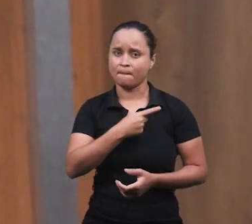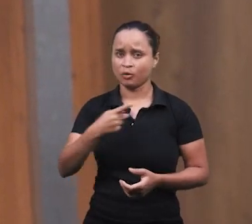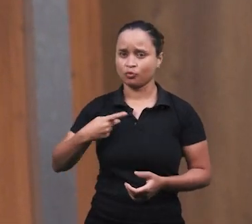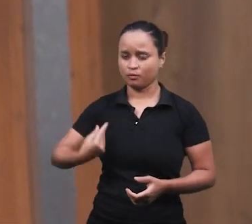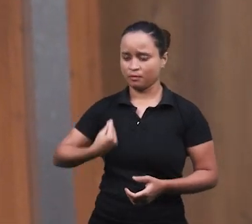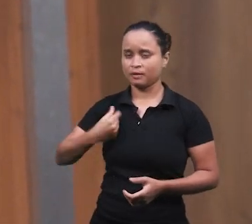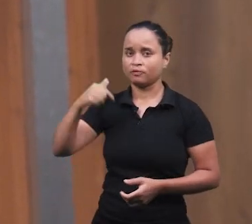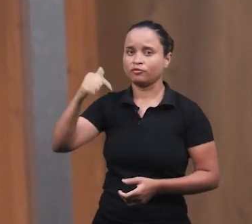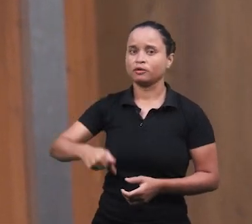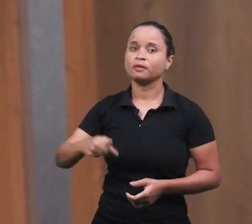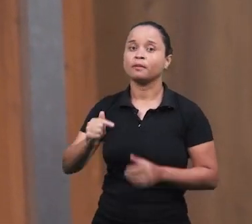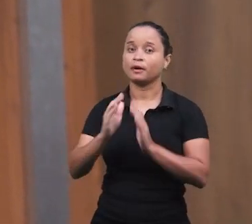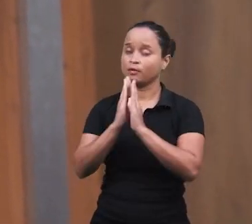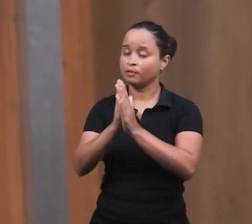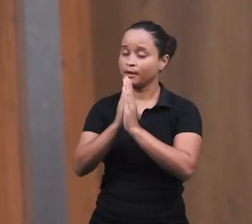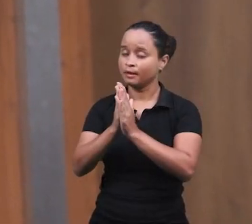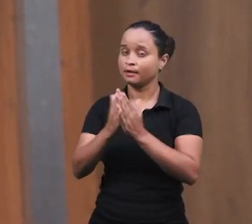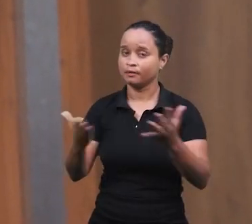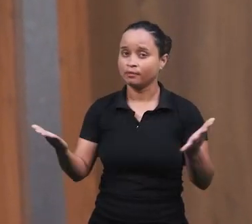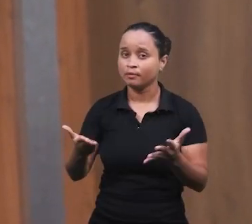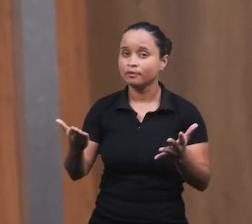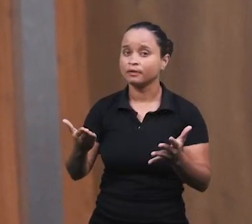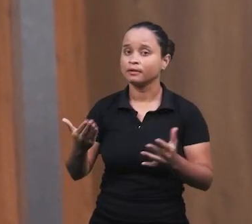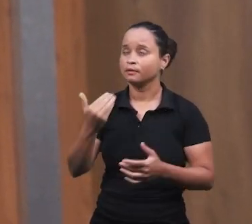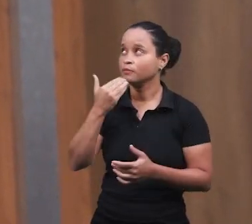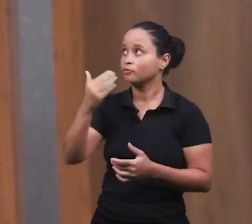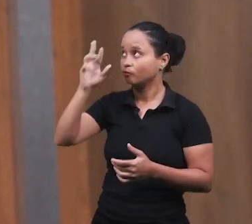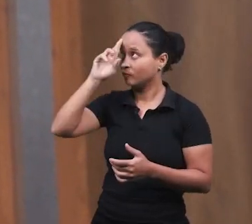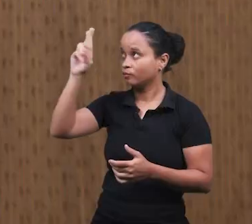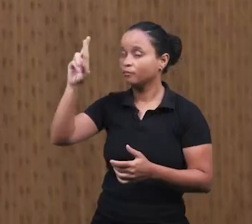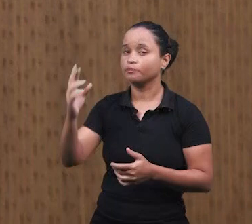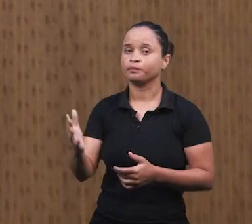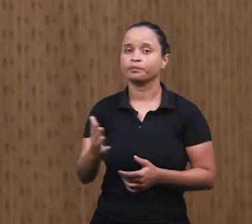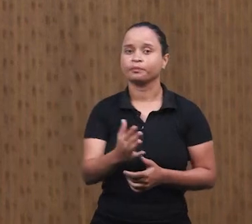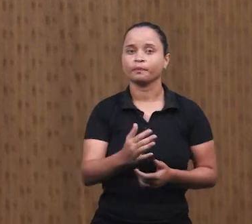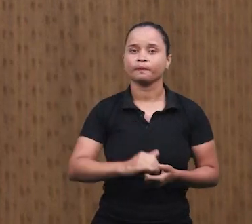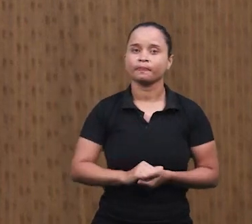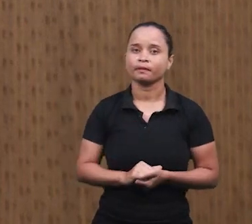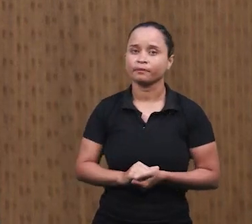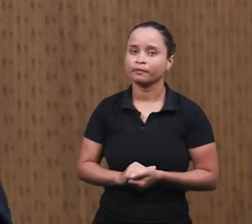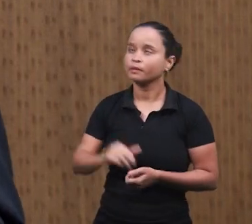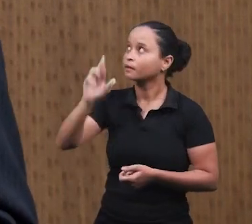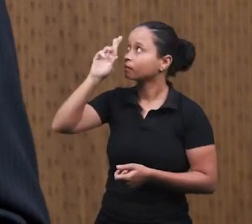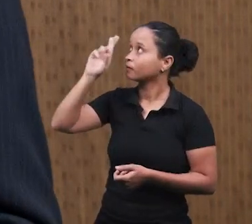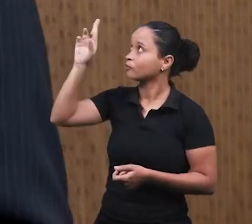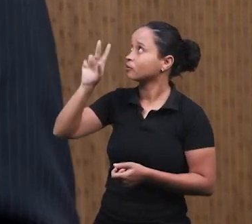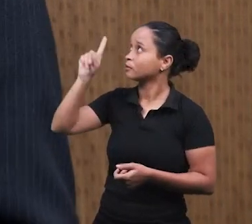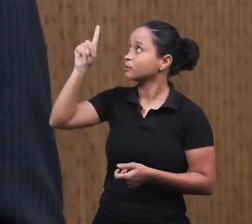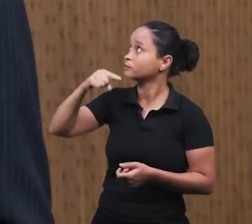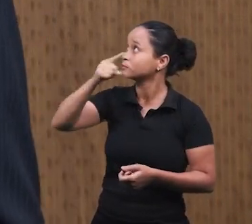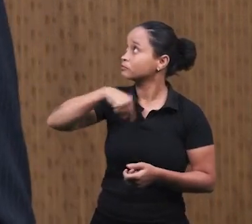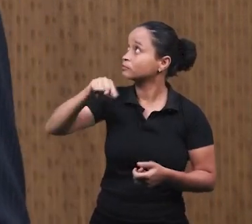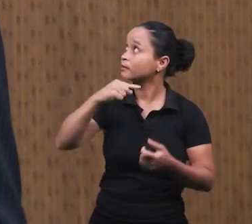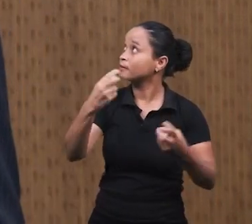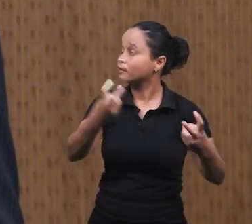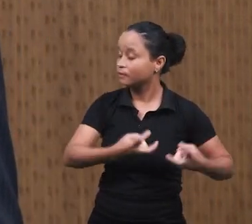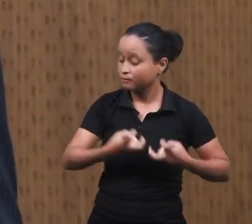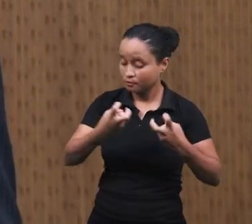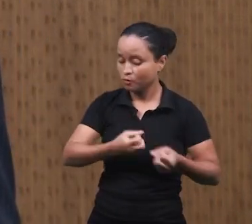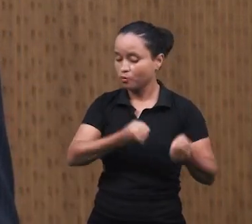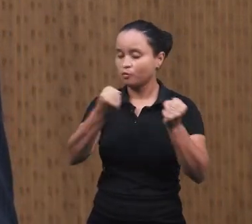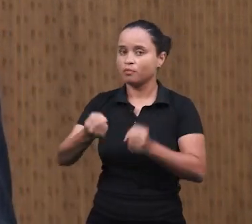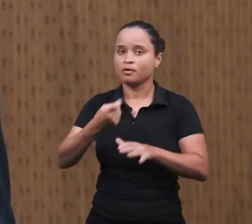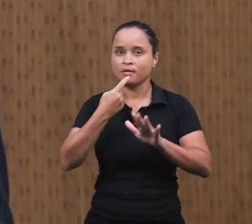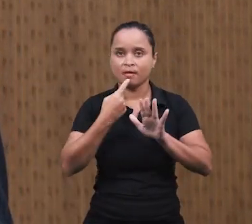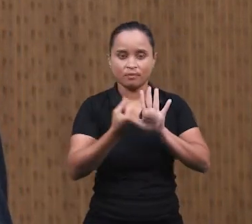faire une prière d'intercession au Seigneur. Seigneur Dieu, nous prions par le pouvoir du sang